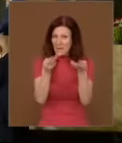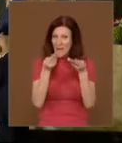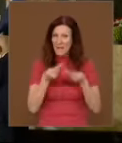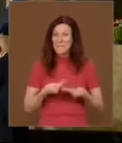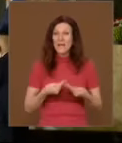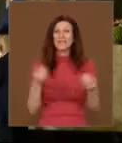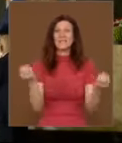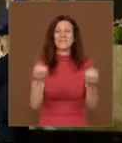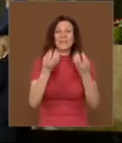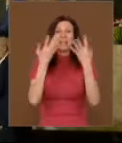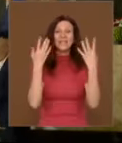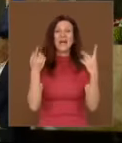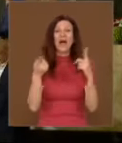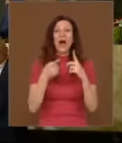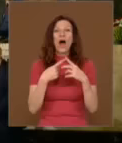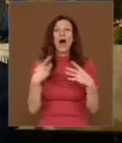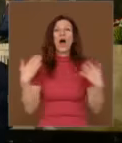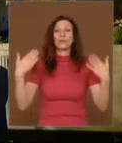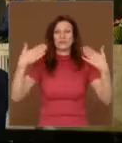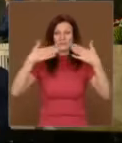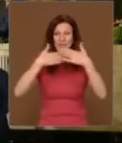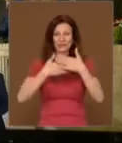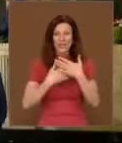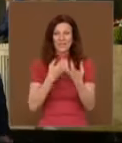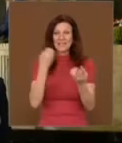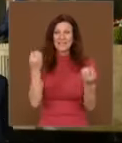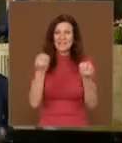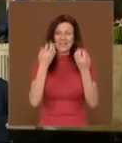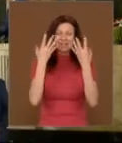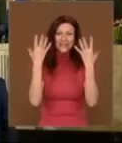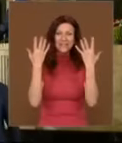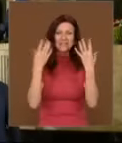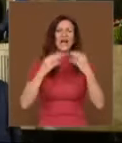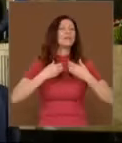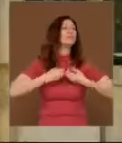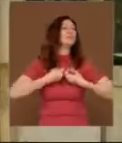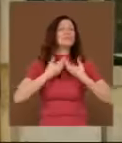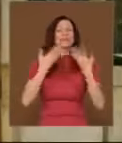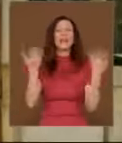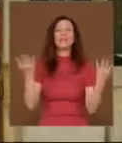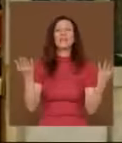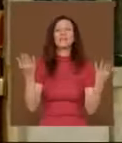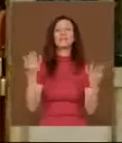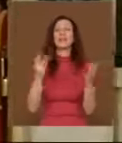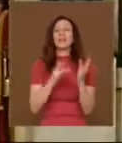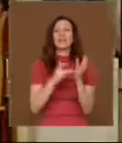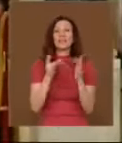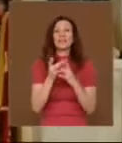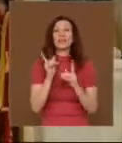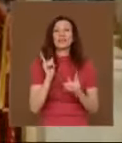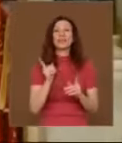от невечерната светлина и прославете Христа, който възкръсна от